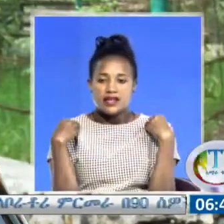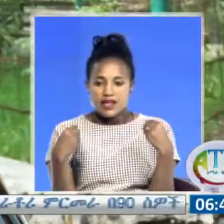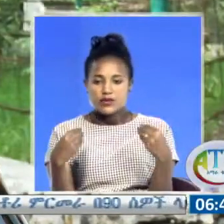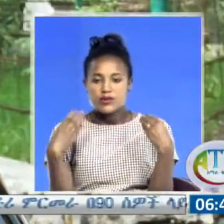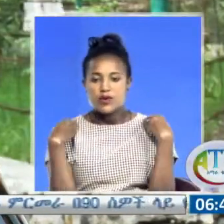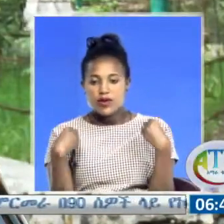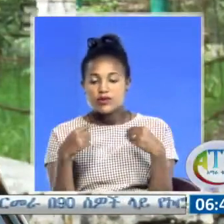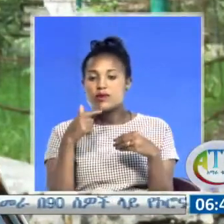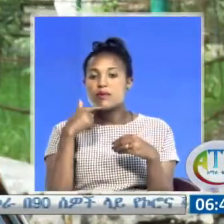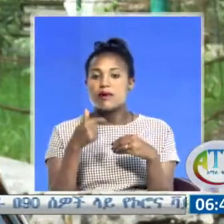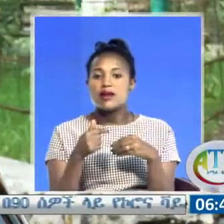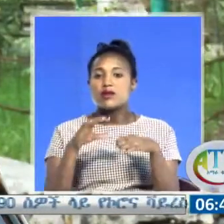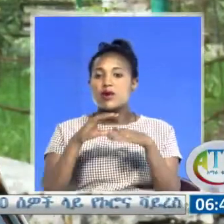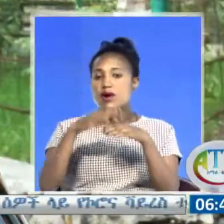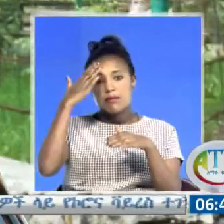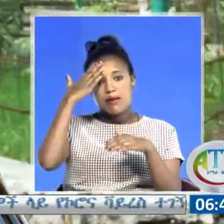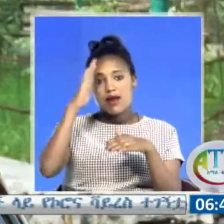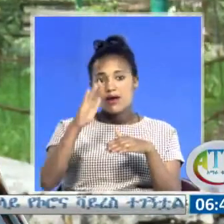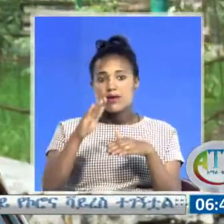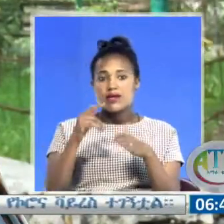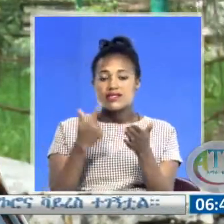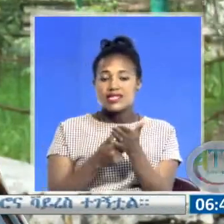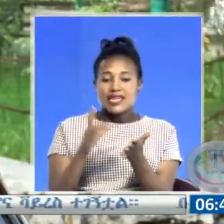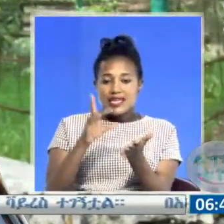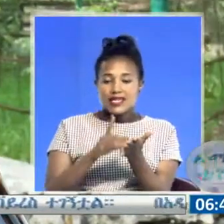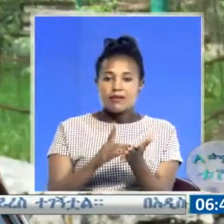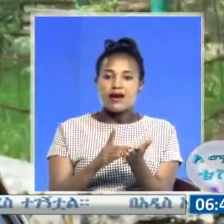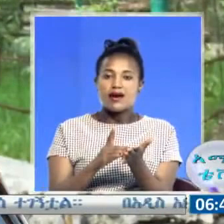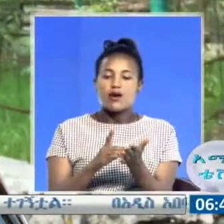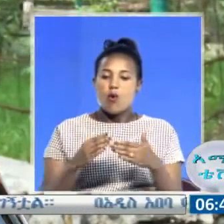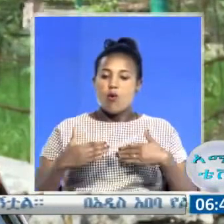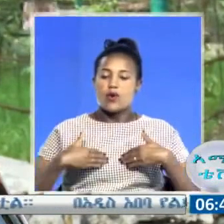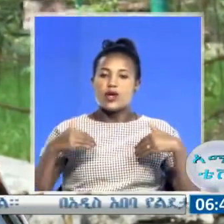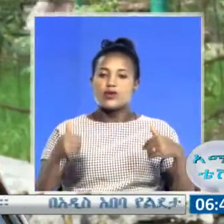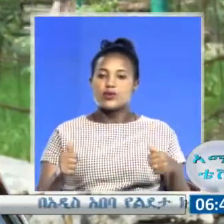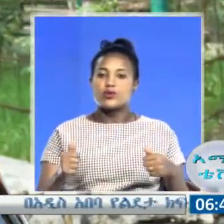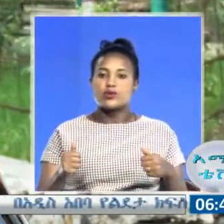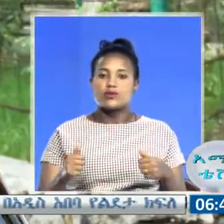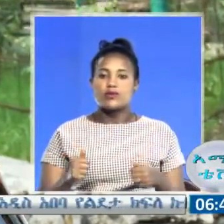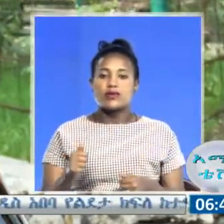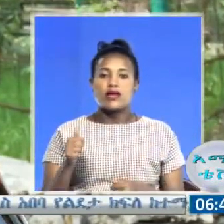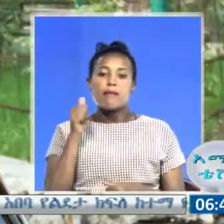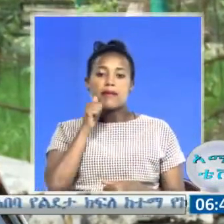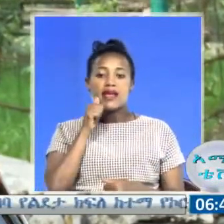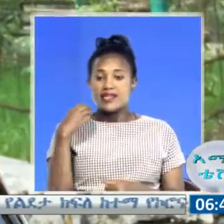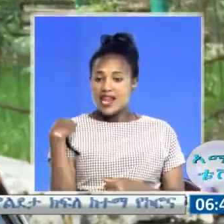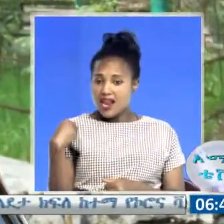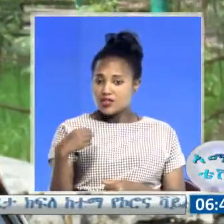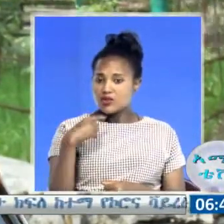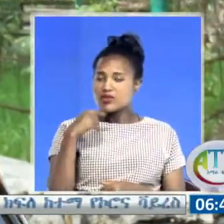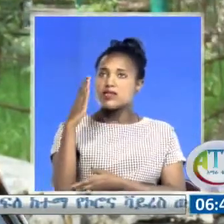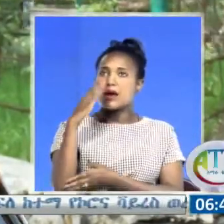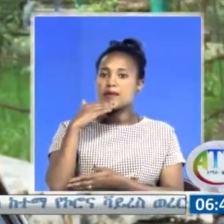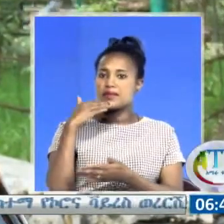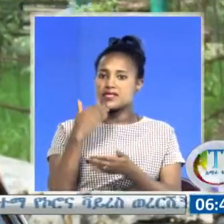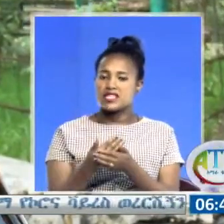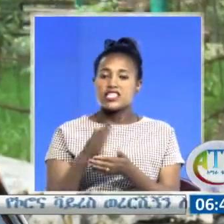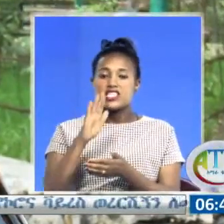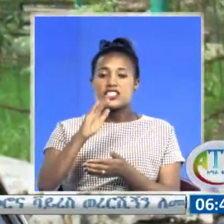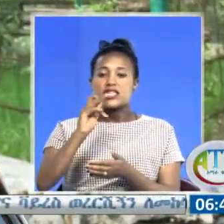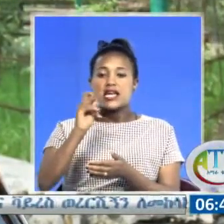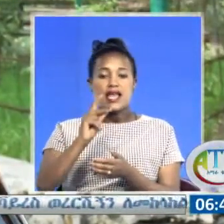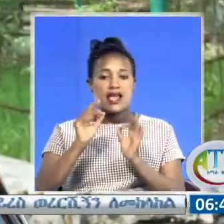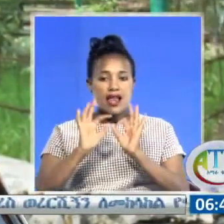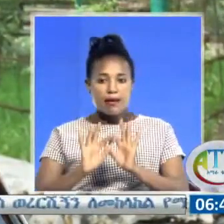ዋላችሁ እንባባላለን። ተዋውቀን ማናውቁን እቼ ከተማይቱ እኮ ወጣቶቹ አዴ ደህና ነሽ ይሉኛል። እግዚአብሔር ይመስገን። እሻደይ የለ